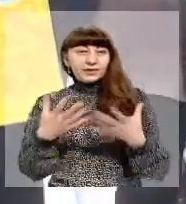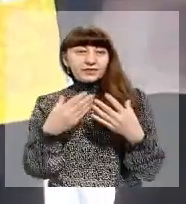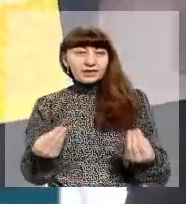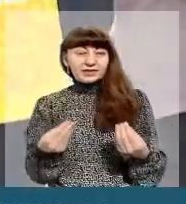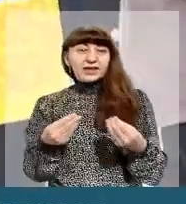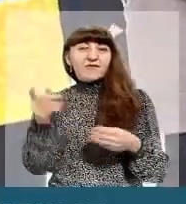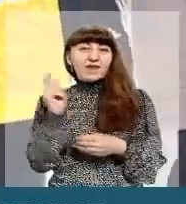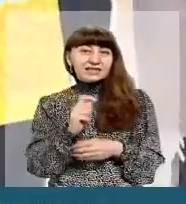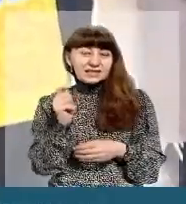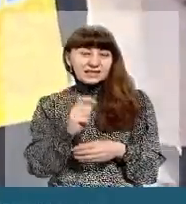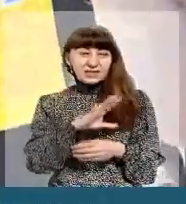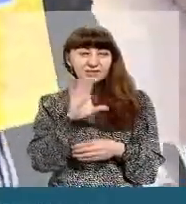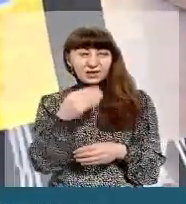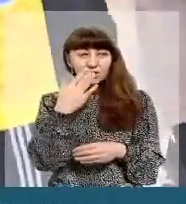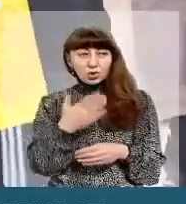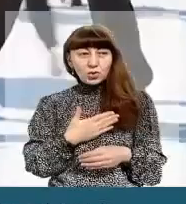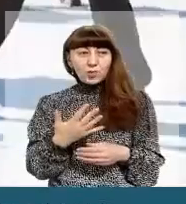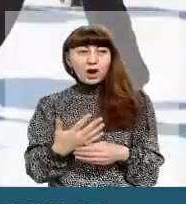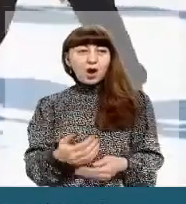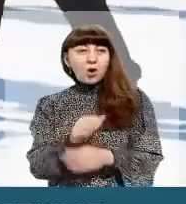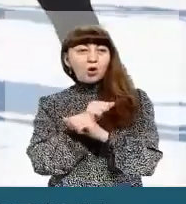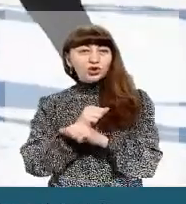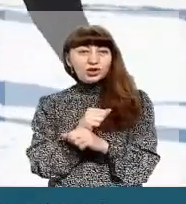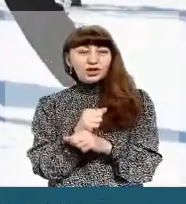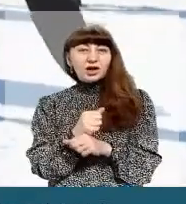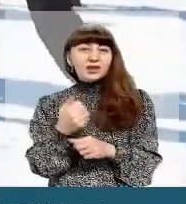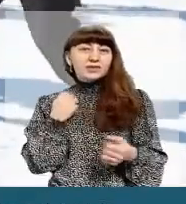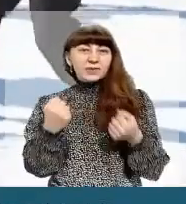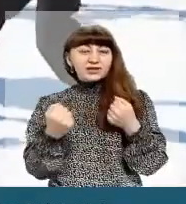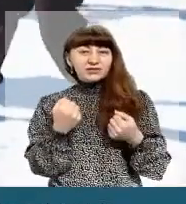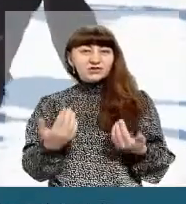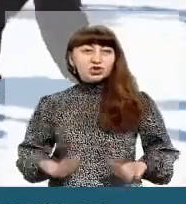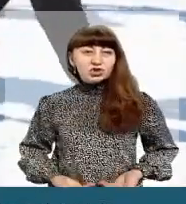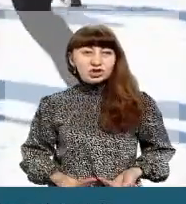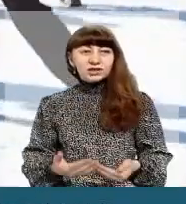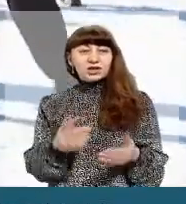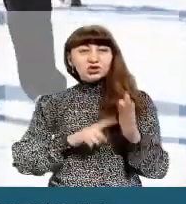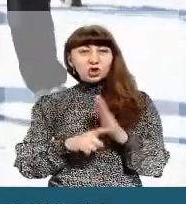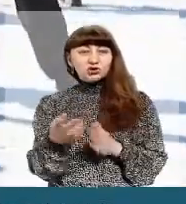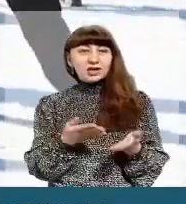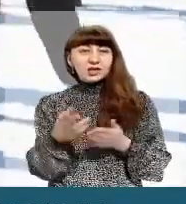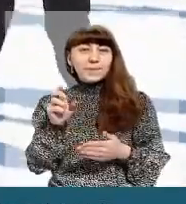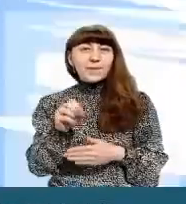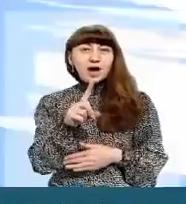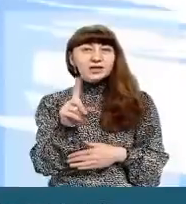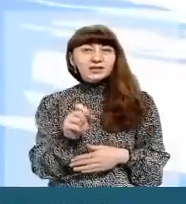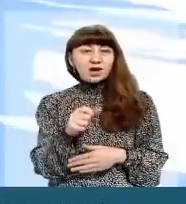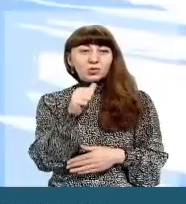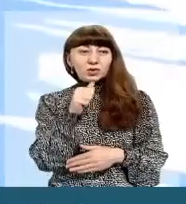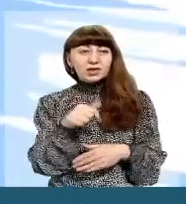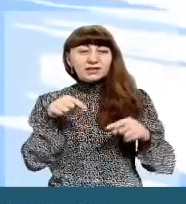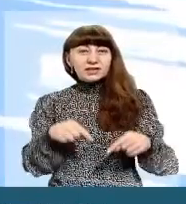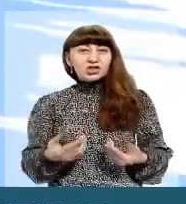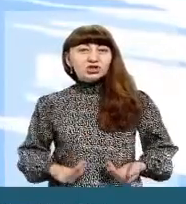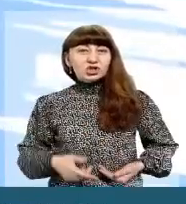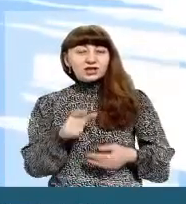Весеннее воскресное утро всех любителей активного образа жизни началось на лыжной базе в Кустанае. Здесь жители городов и районов